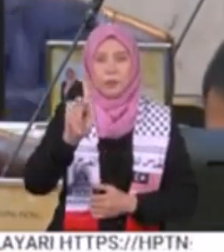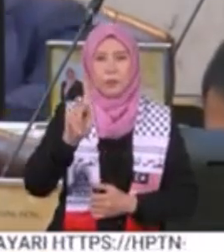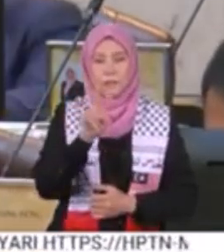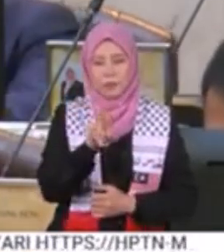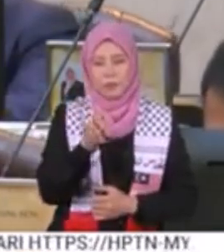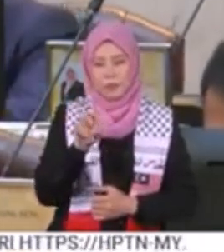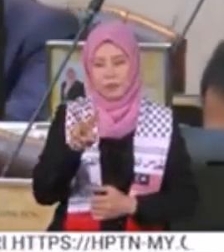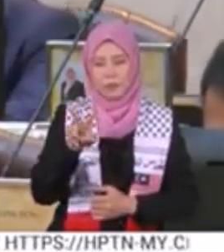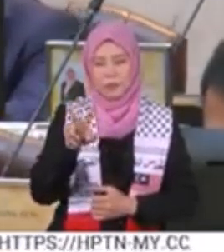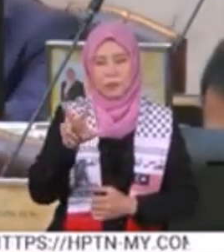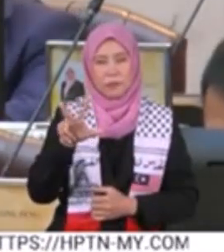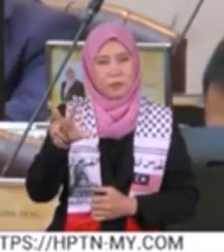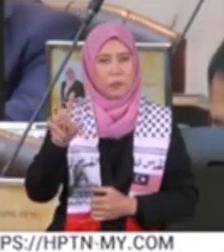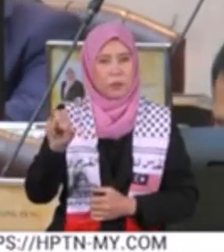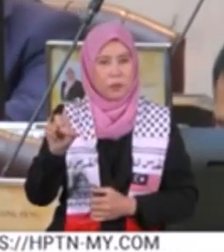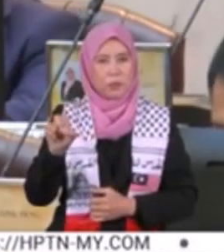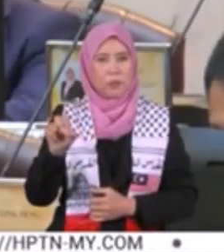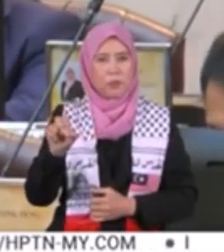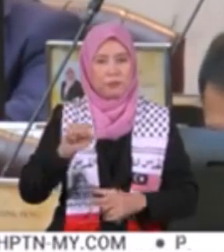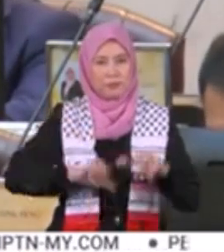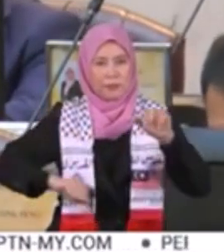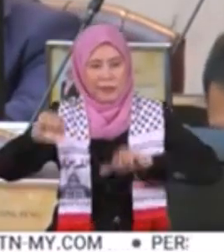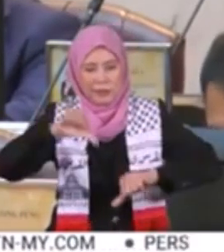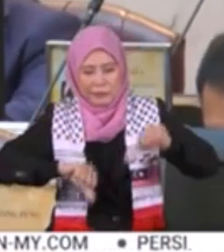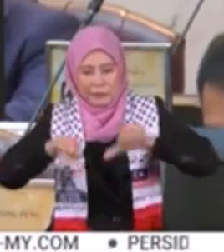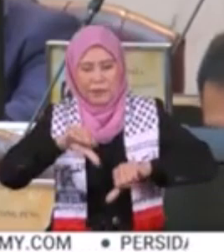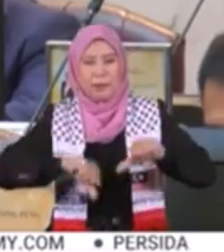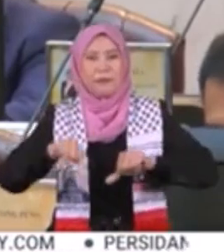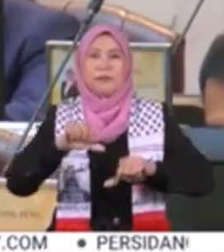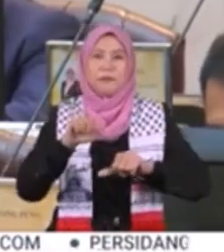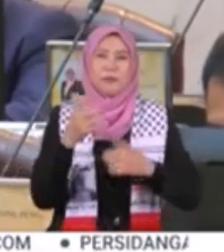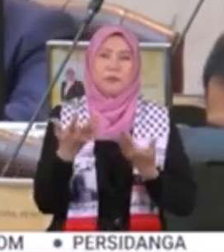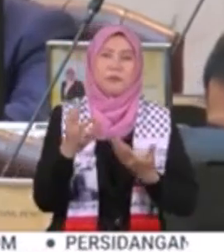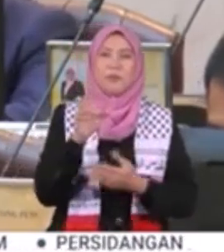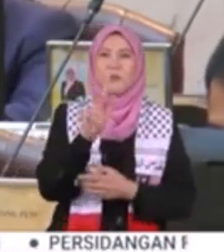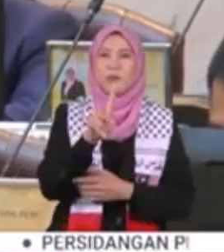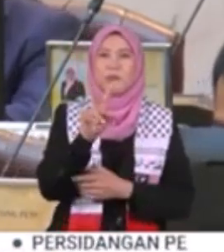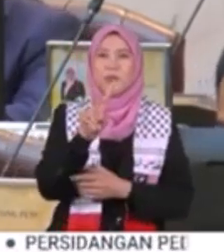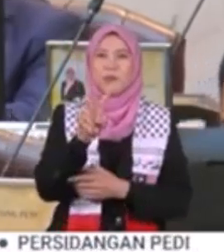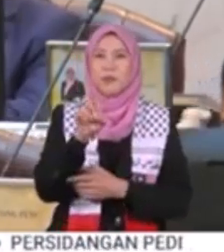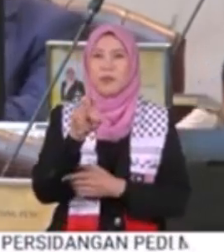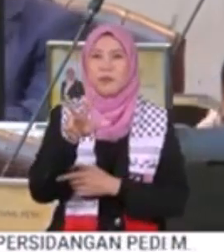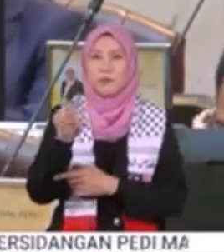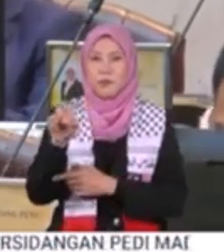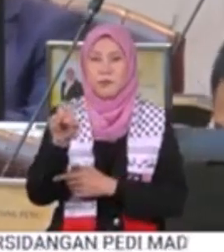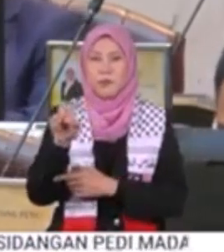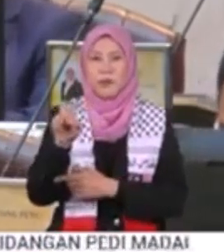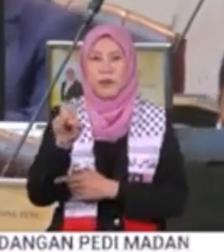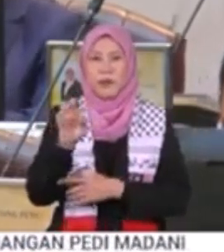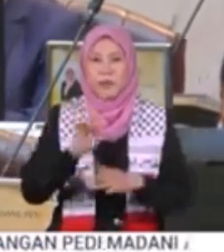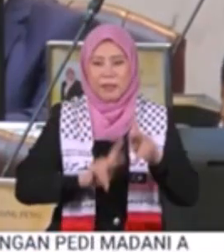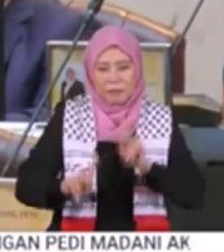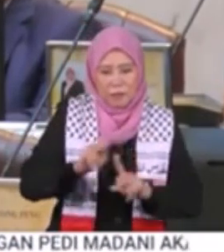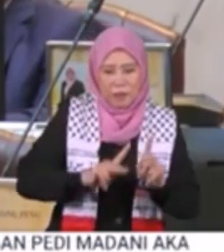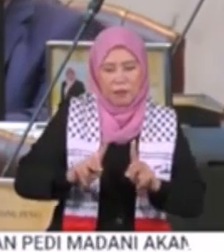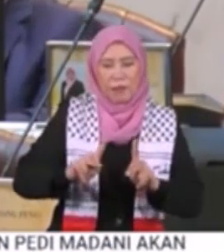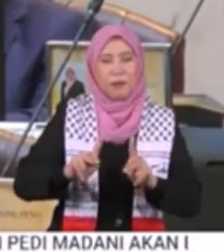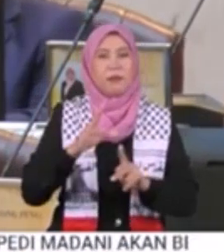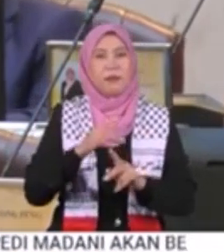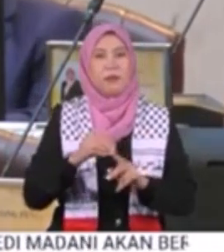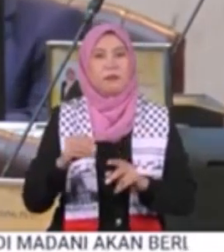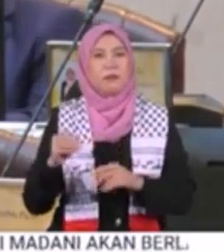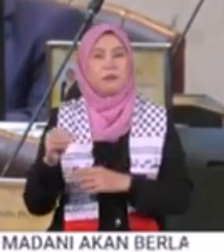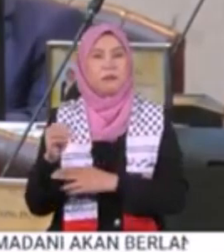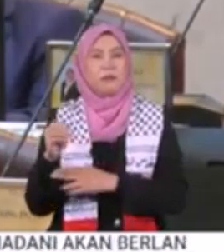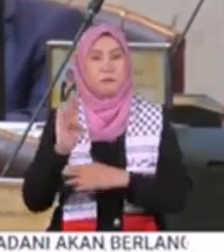baharu3 kos dan chemical industrial romap 2030 di mana sektor kimia dan Petrokimia merupakan salah satu